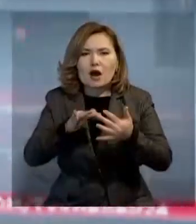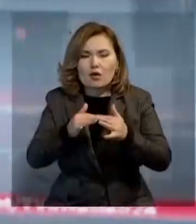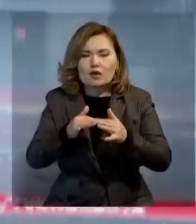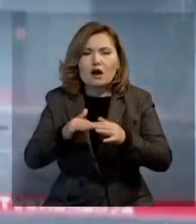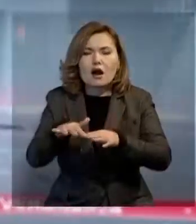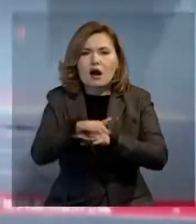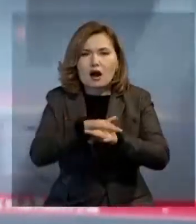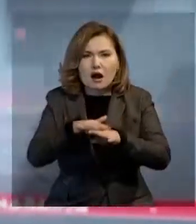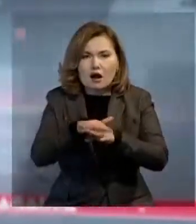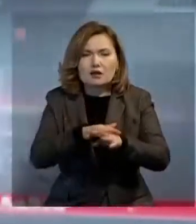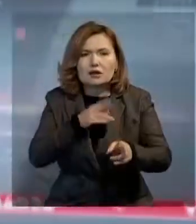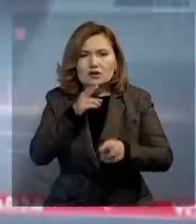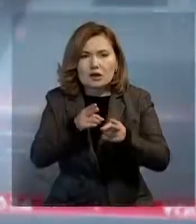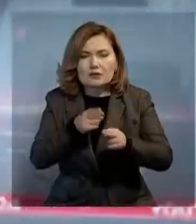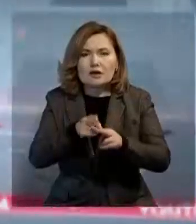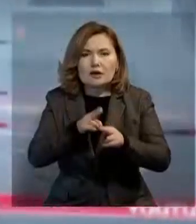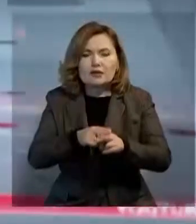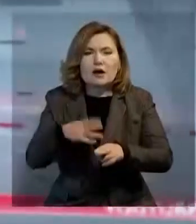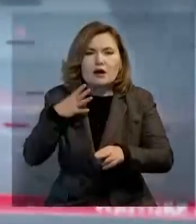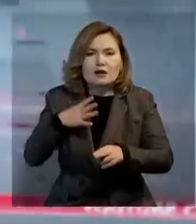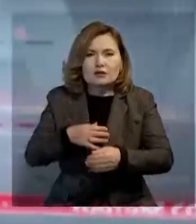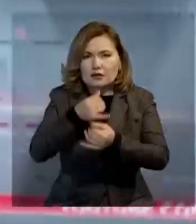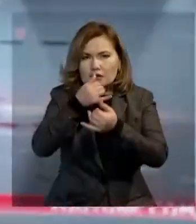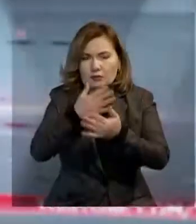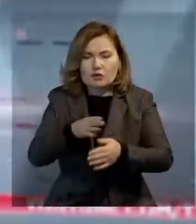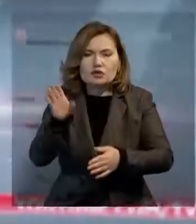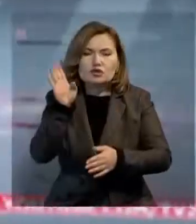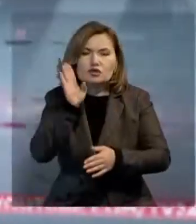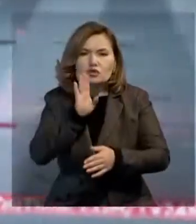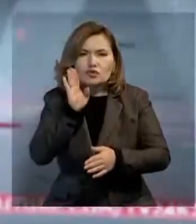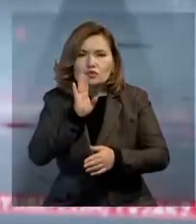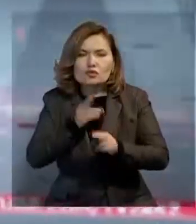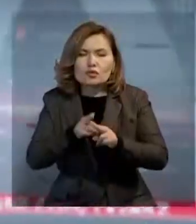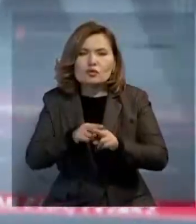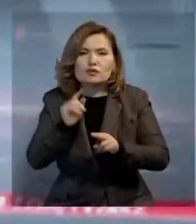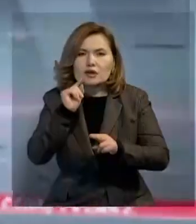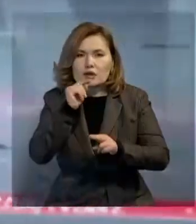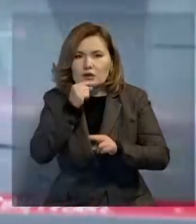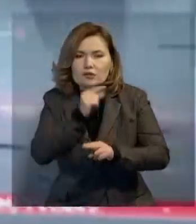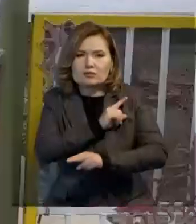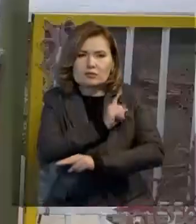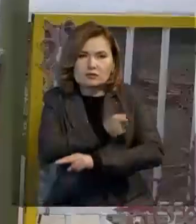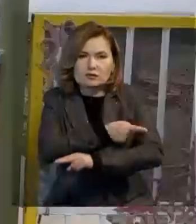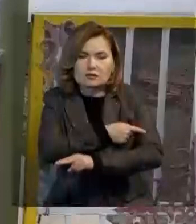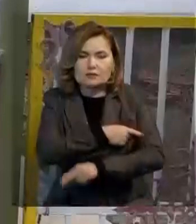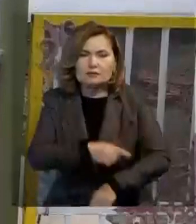бері толғандырып келеді. Амалы таусылған ауыл адамдары суды Қиғаш өзенінен алып ішіп отыр.